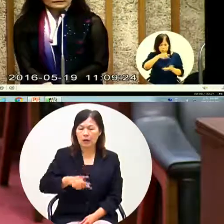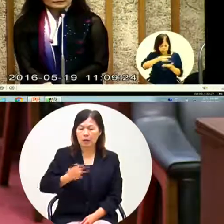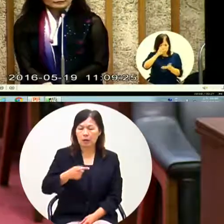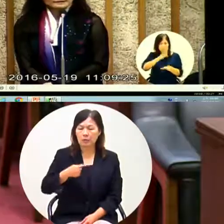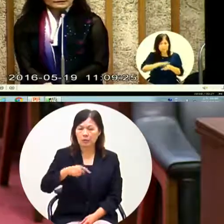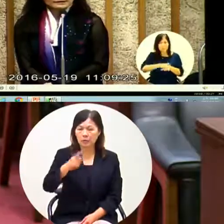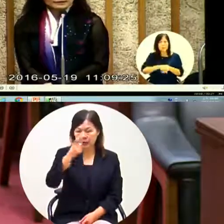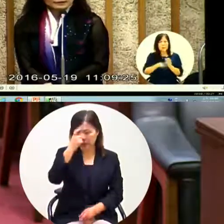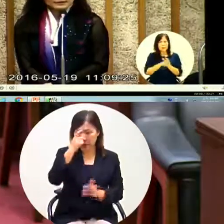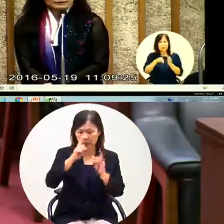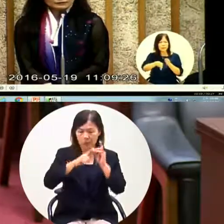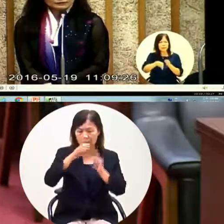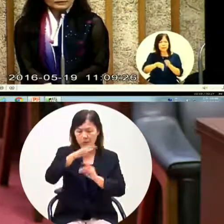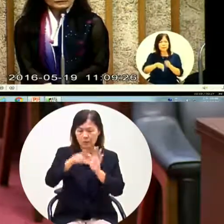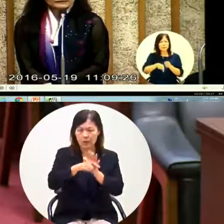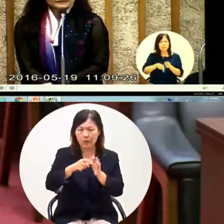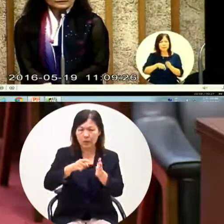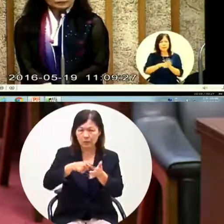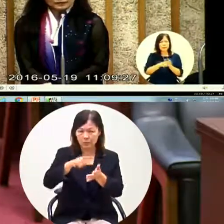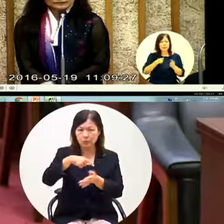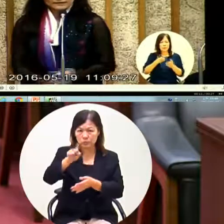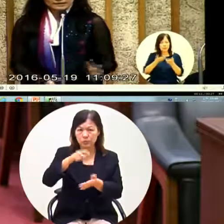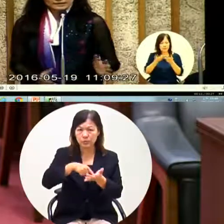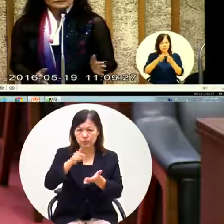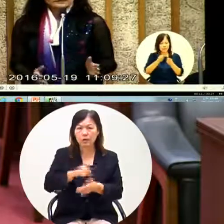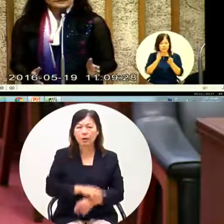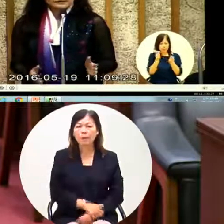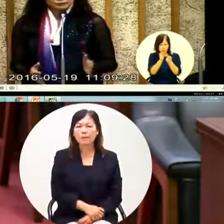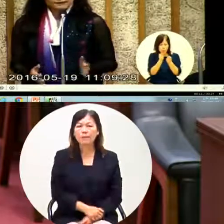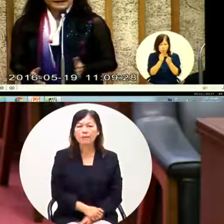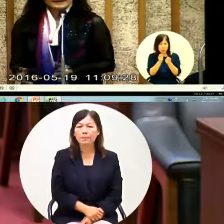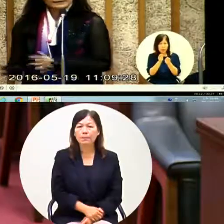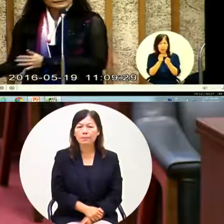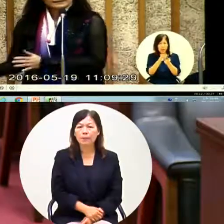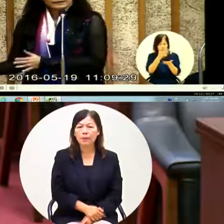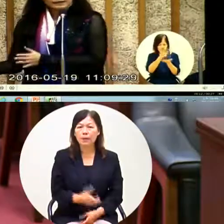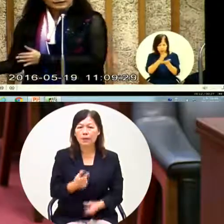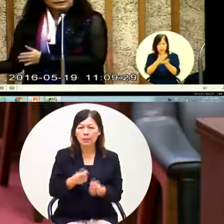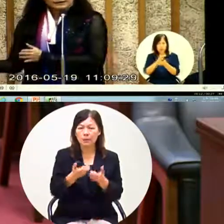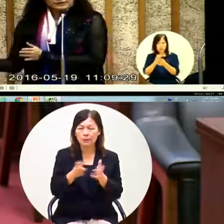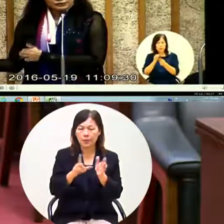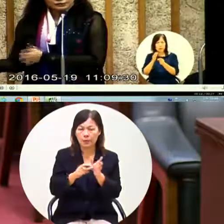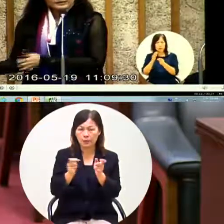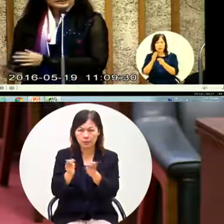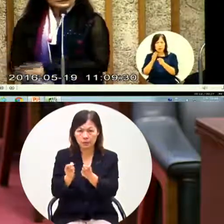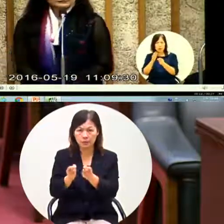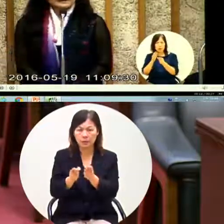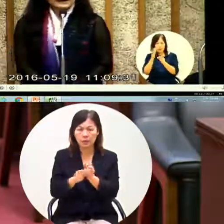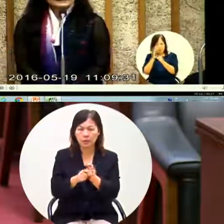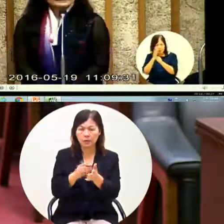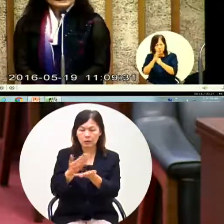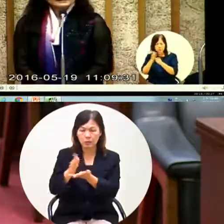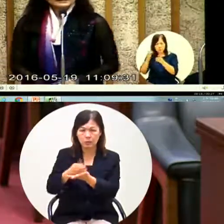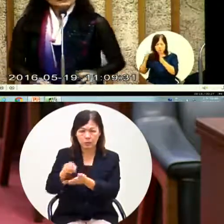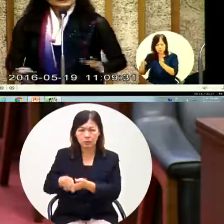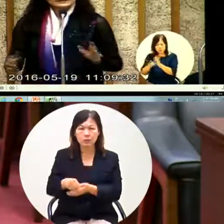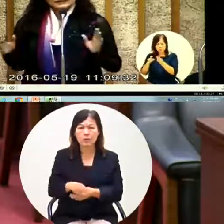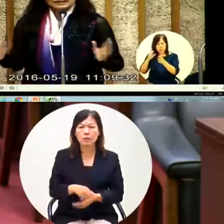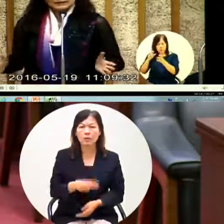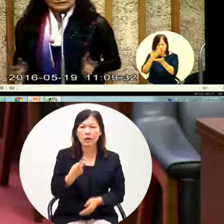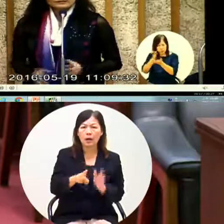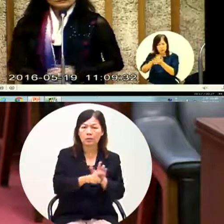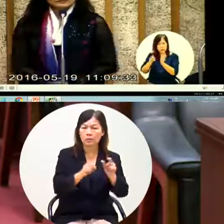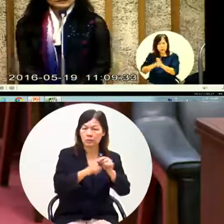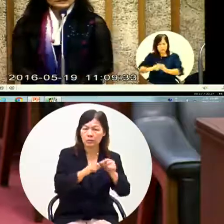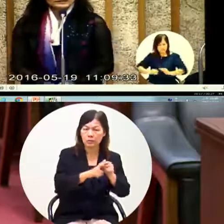当然在这个部分呢，我想我们可以分成短期的解决方案跟一个比较中期的解决方案。因为你如果一